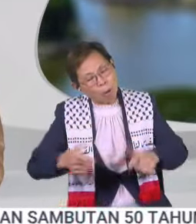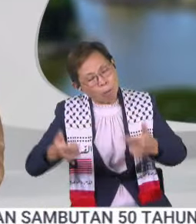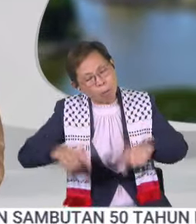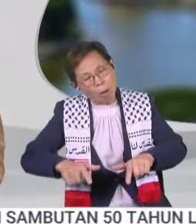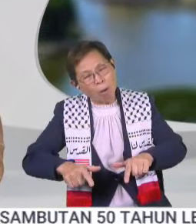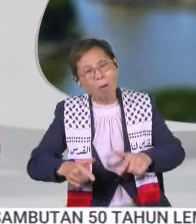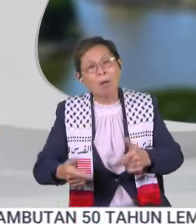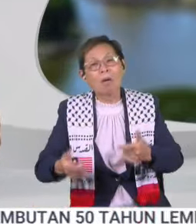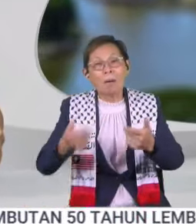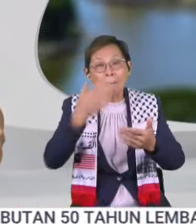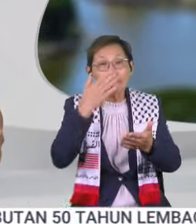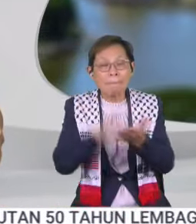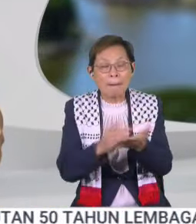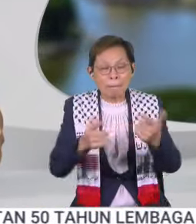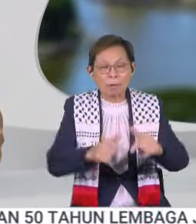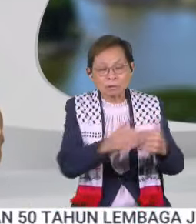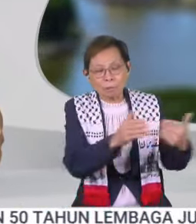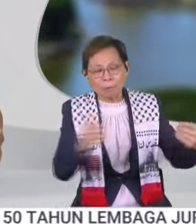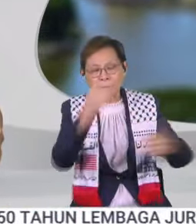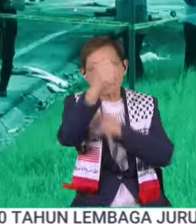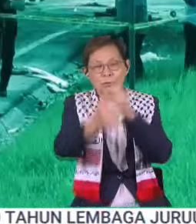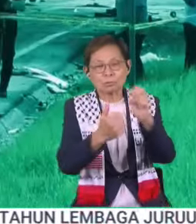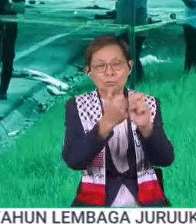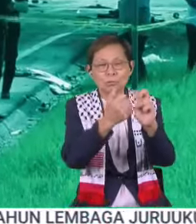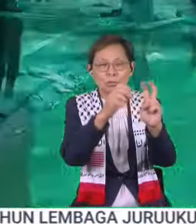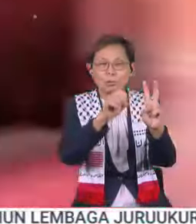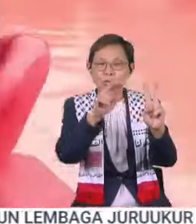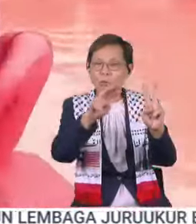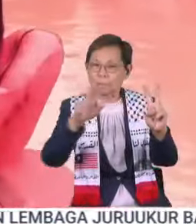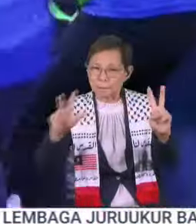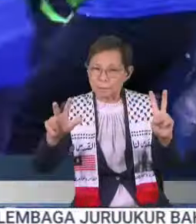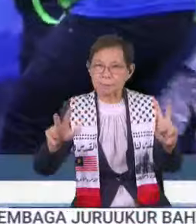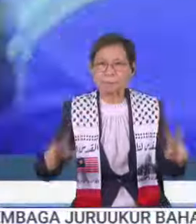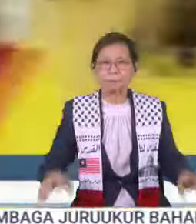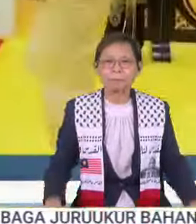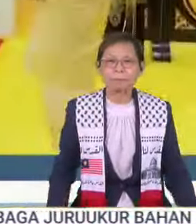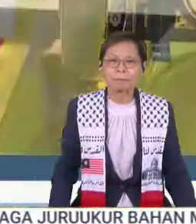berlaku sepanjang tahun 2023.